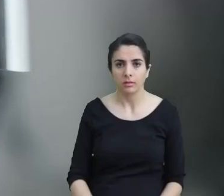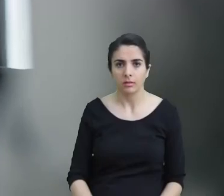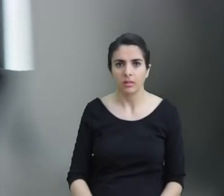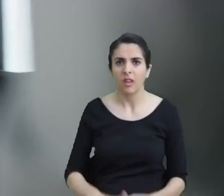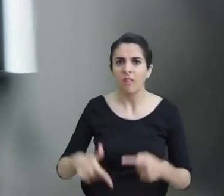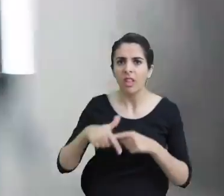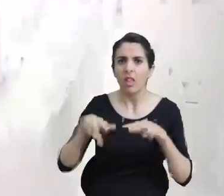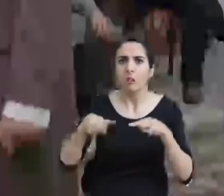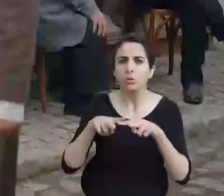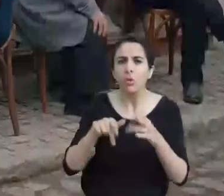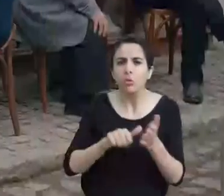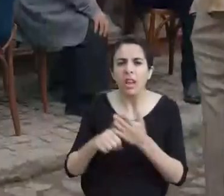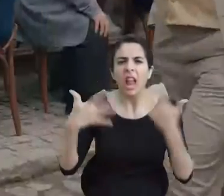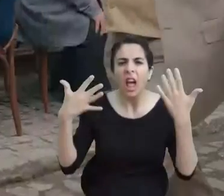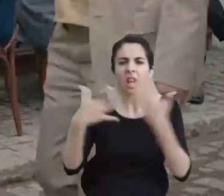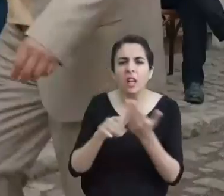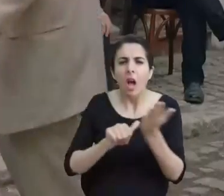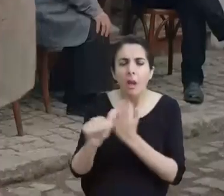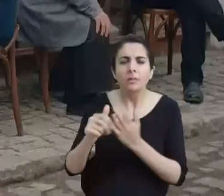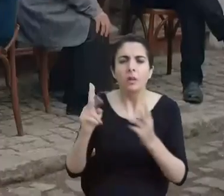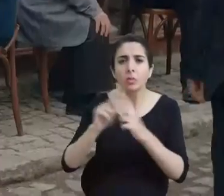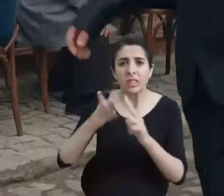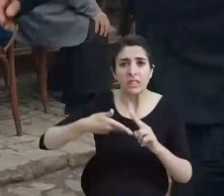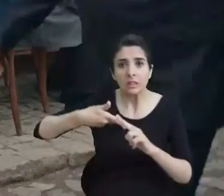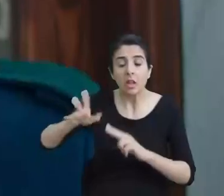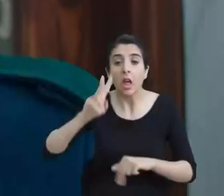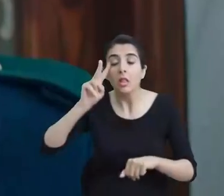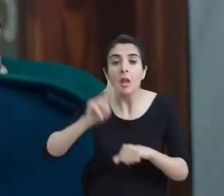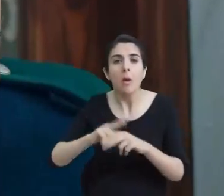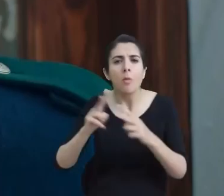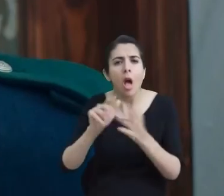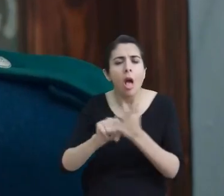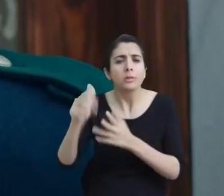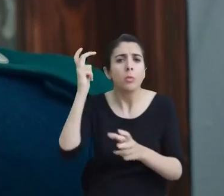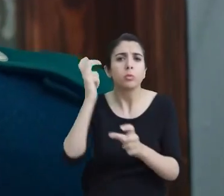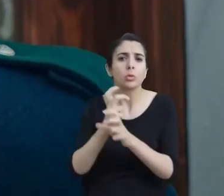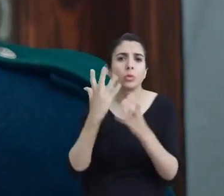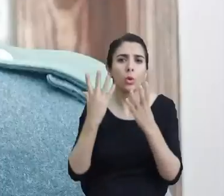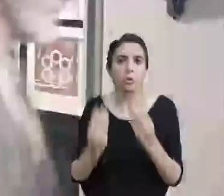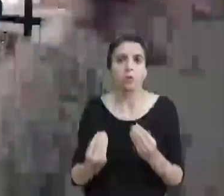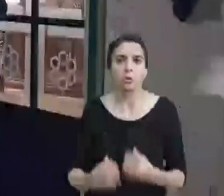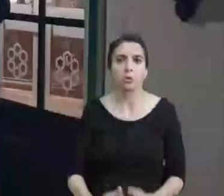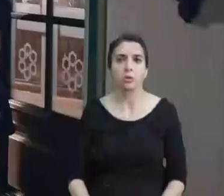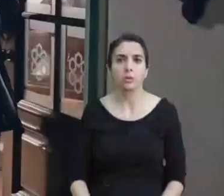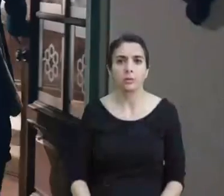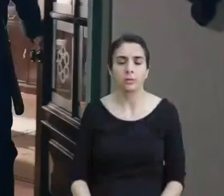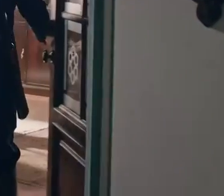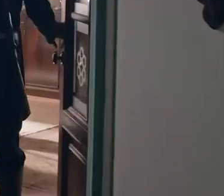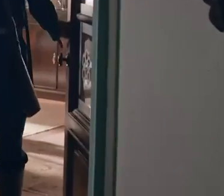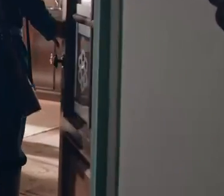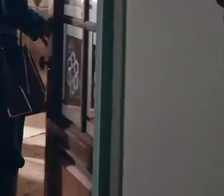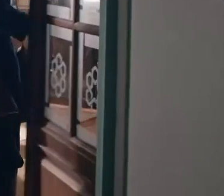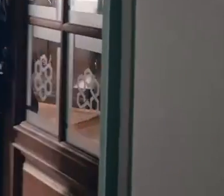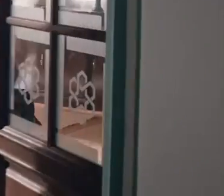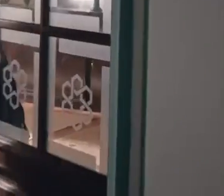Geçmiş. Filinta Mustafa tüm gece bütün zabitleri ayağa dikti. Vallahi karakollarda kimse kalmadı. Bıyıklı zabit üniforması